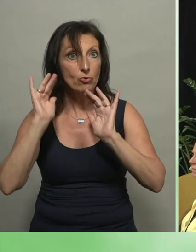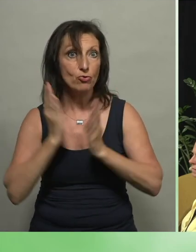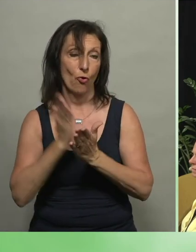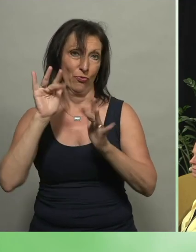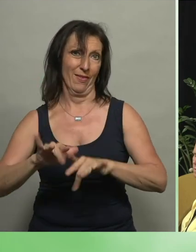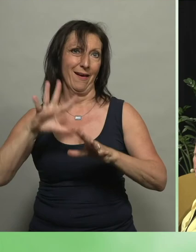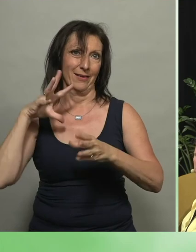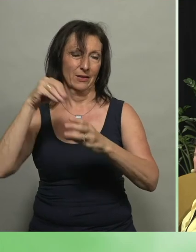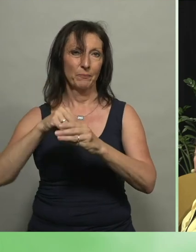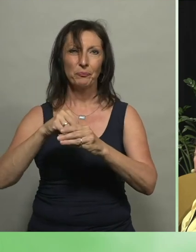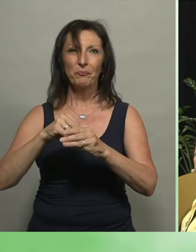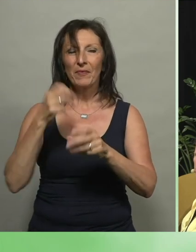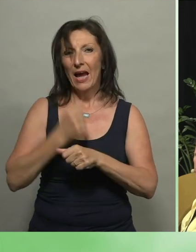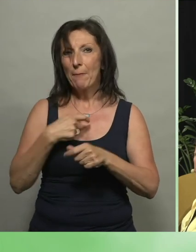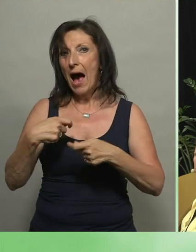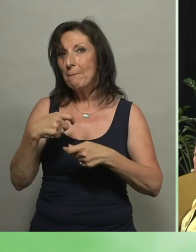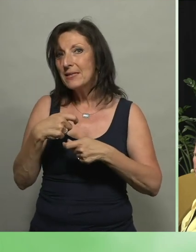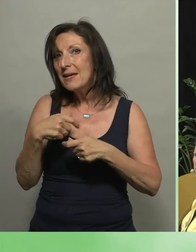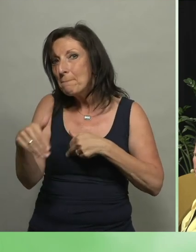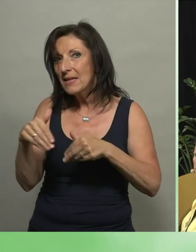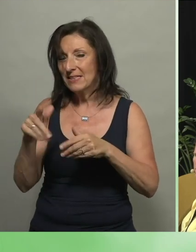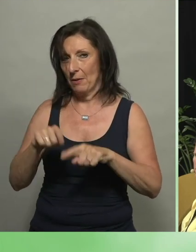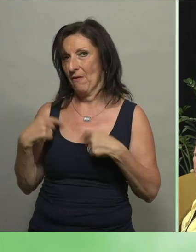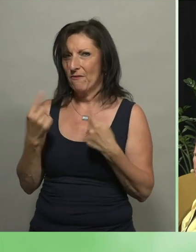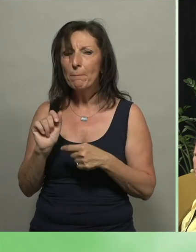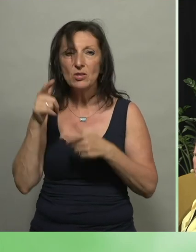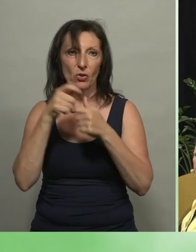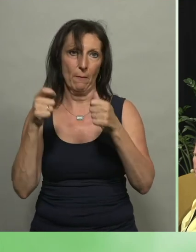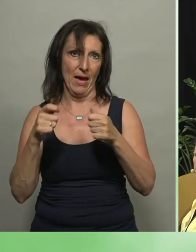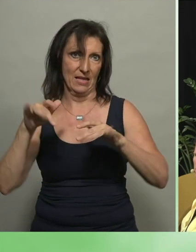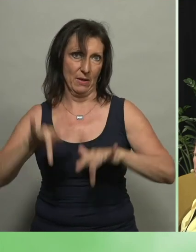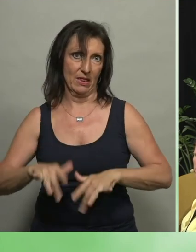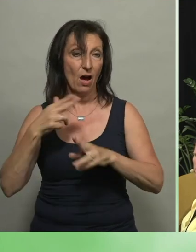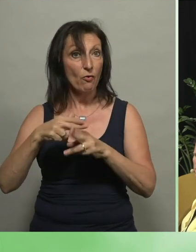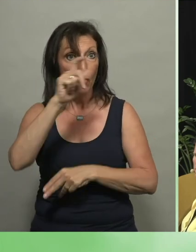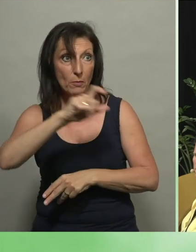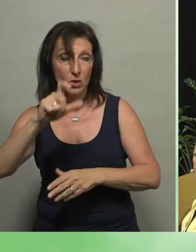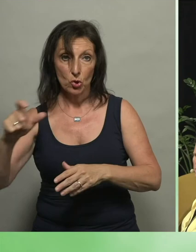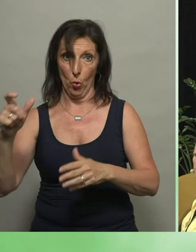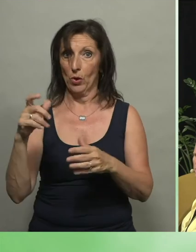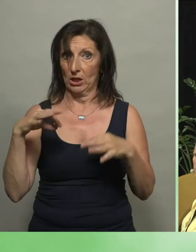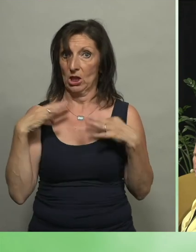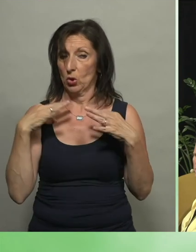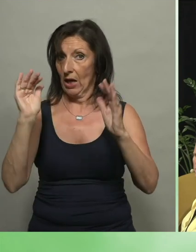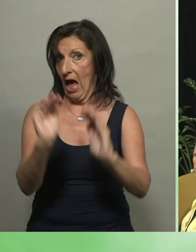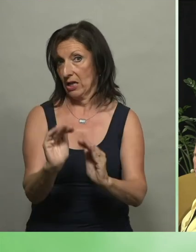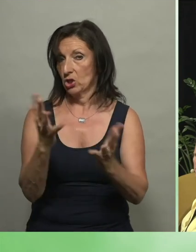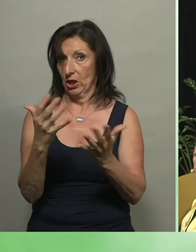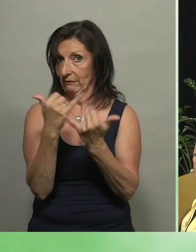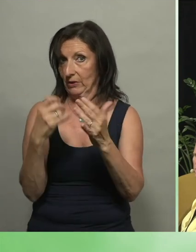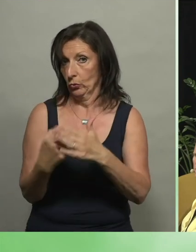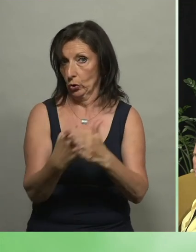Im Arbeitsministerium setzen wir besondere Maßnahmen zur Unterstützung von Menschen, die gesundheitlich eingeschränkt sind. Das passiert nämlich vor